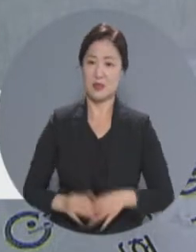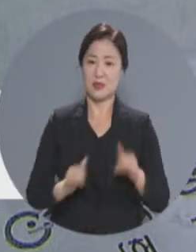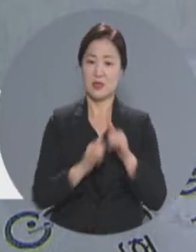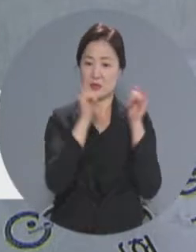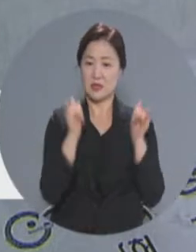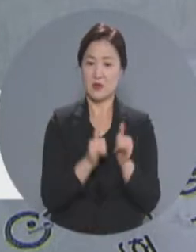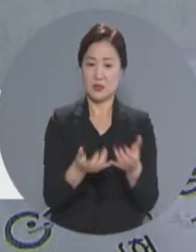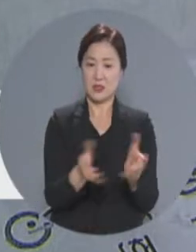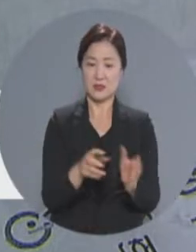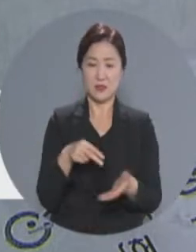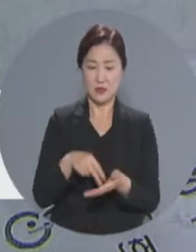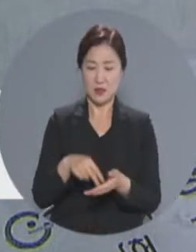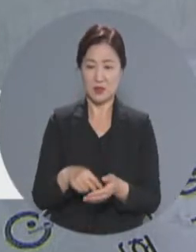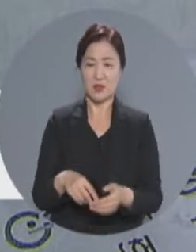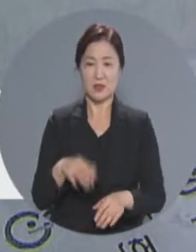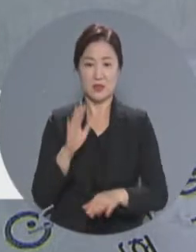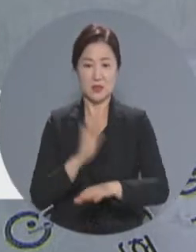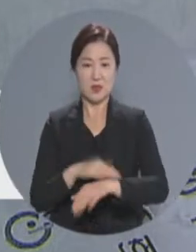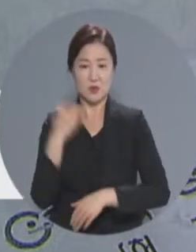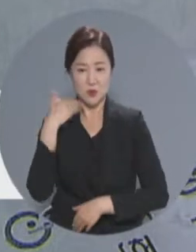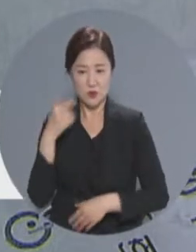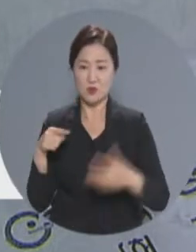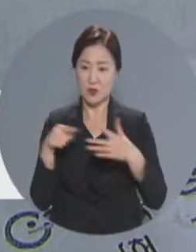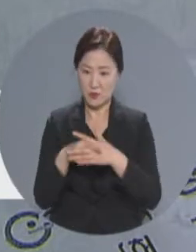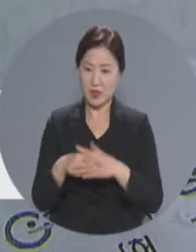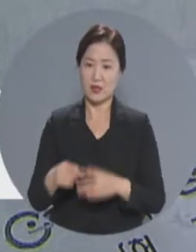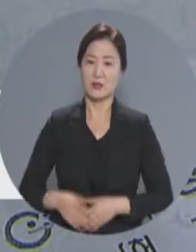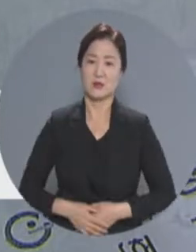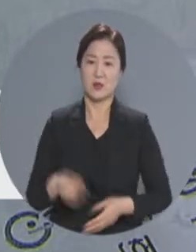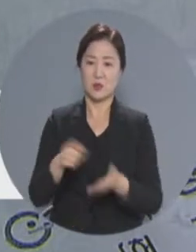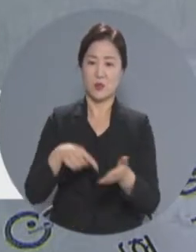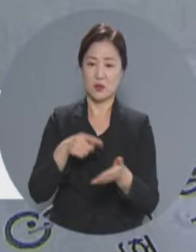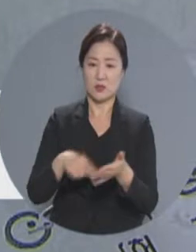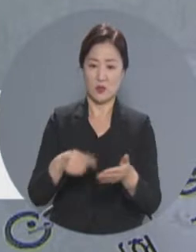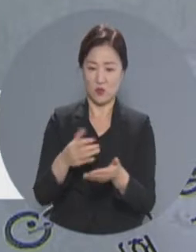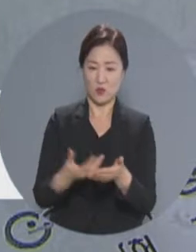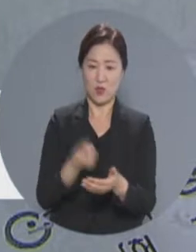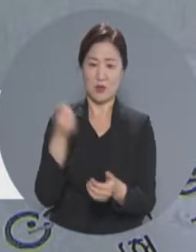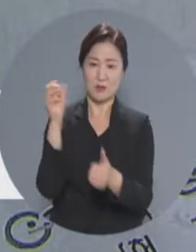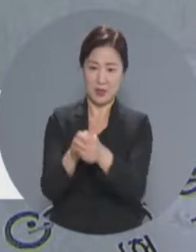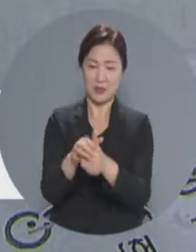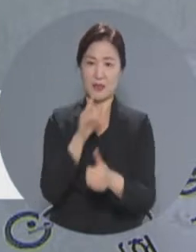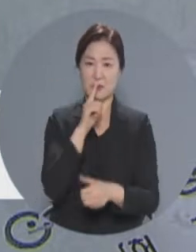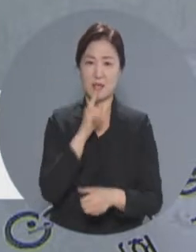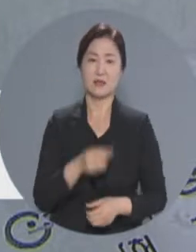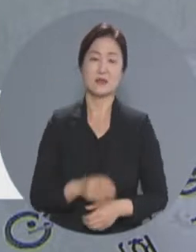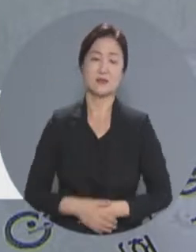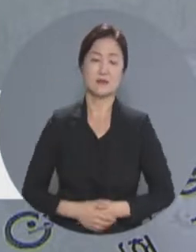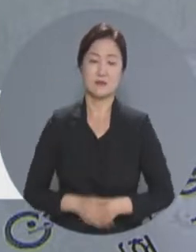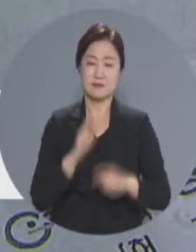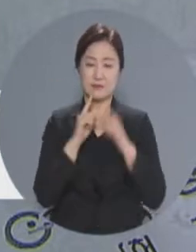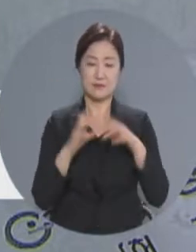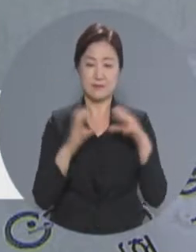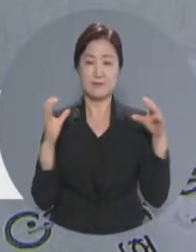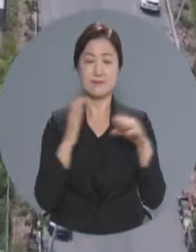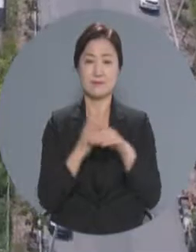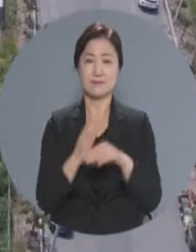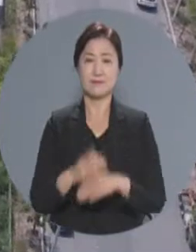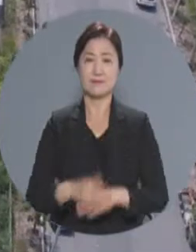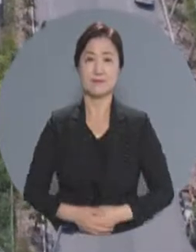책임 규명을 통한 구상권 청구를 요구하고 있어 논란이 커지고 있습니다. 김주희 기자가 취재했습니다.